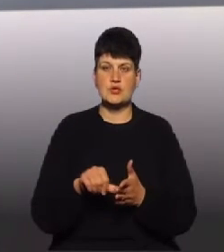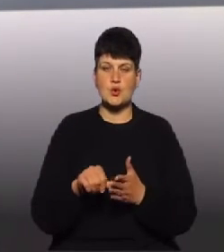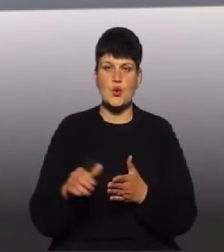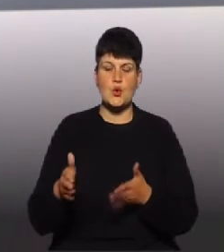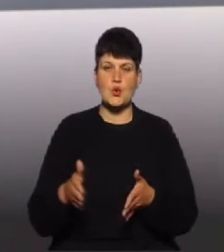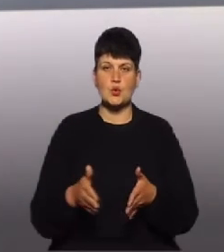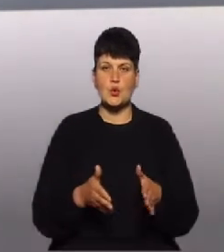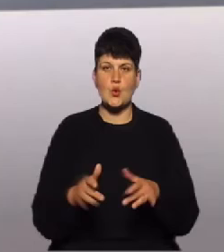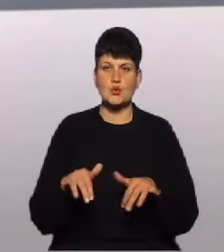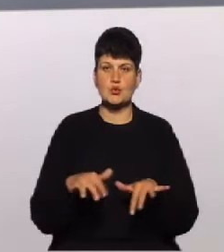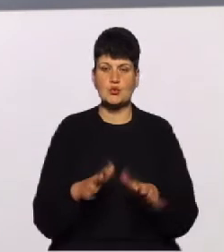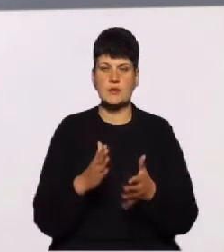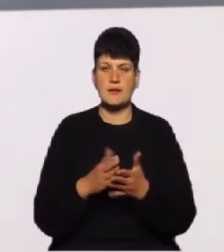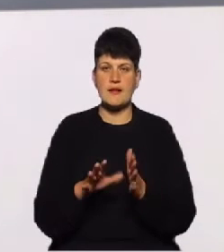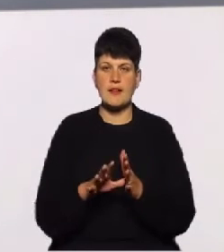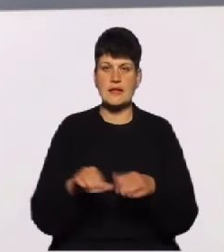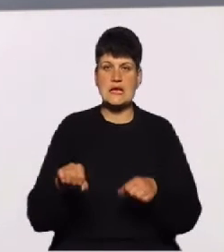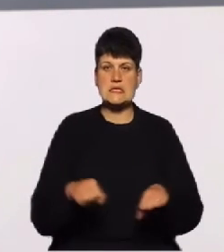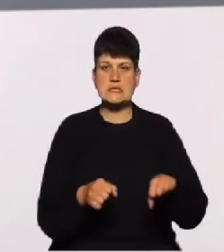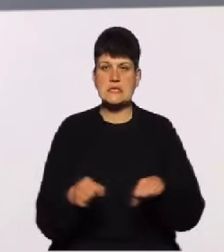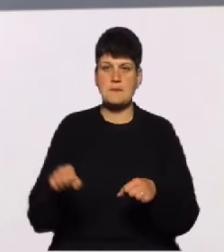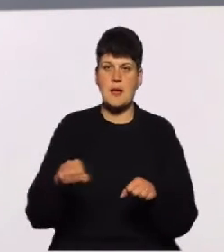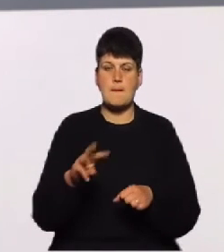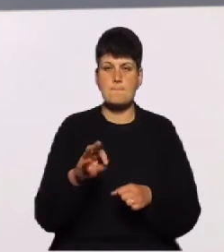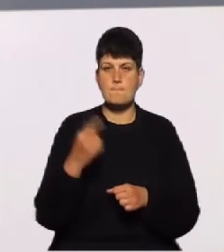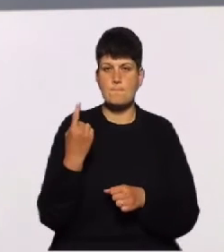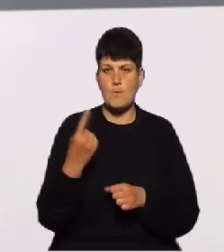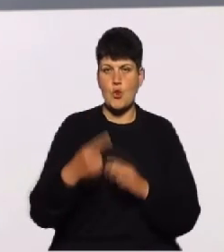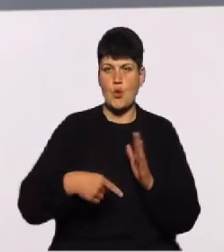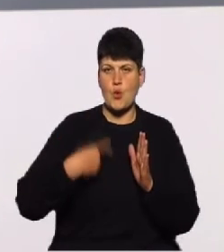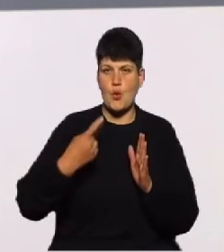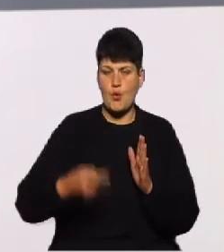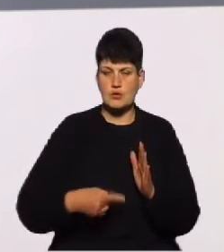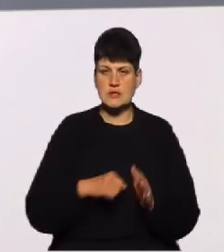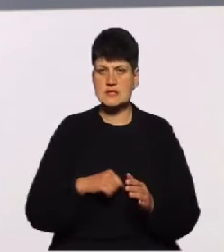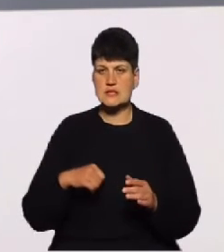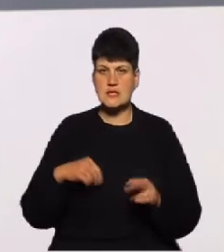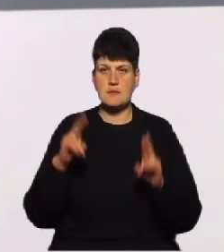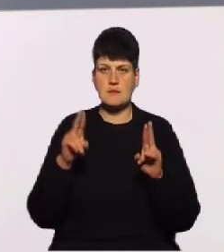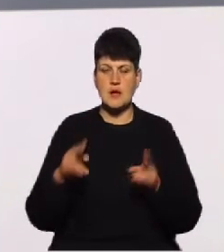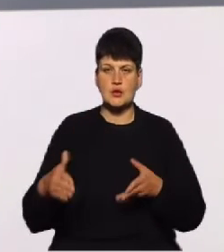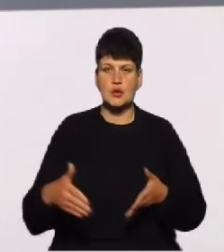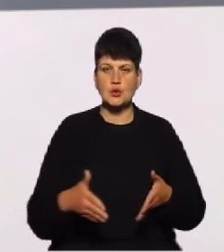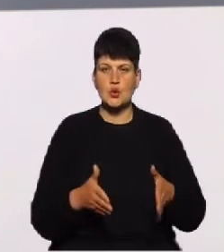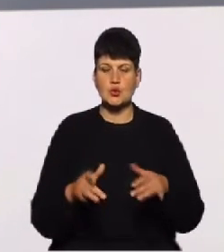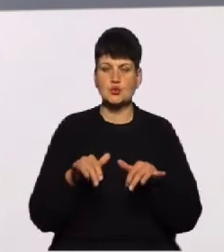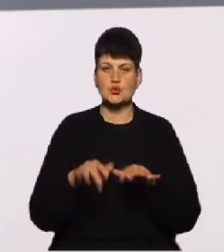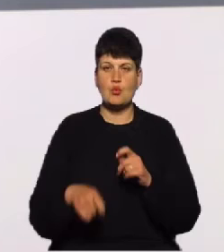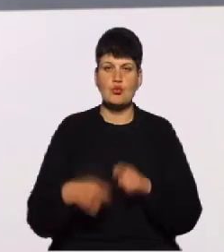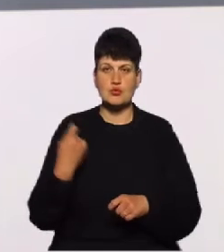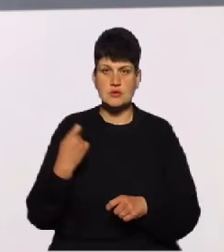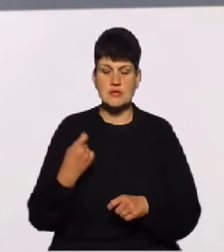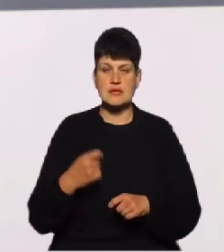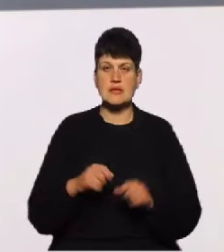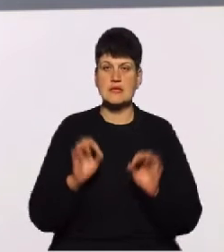користуються електросамокатами і моноколесом, вони дуже часто самі правила дорожнього руху порушують. Насправді законом, на жаль, поки що